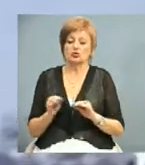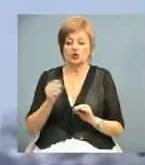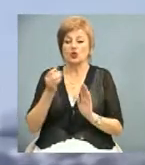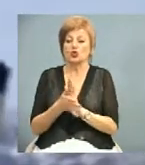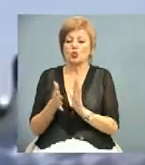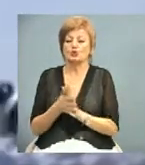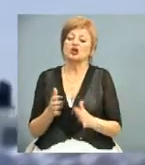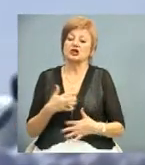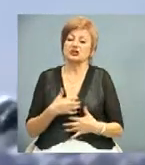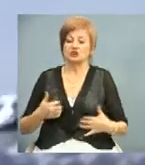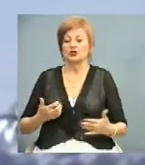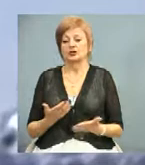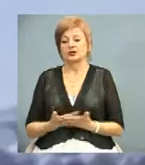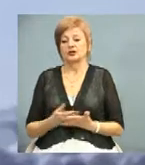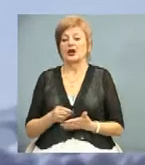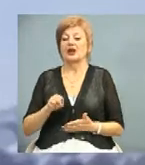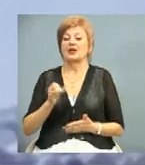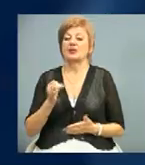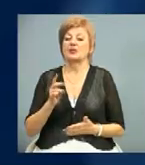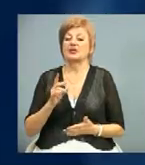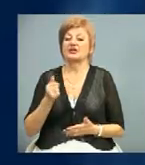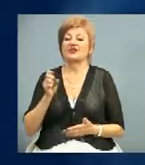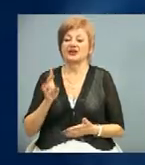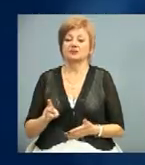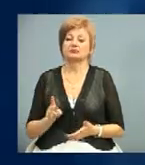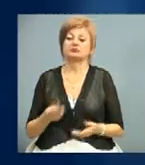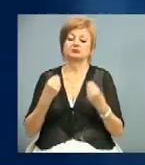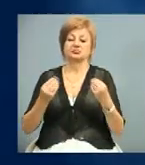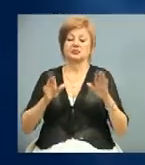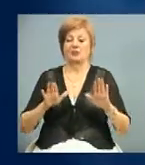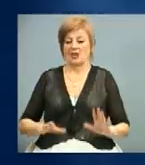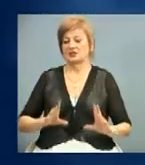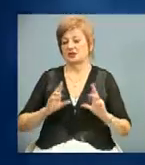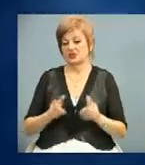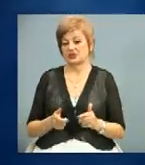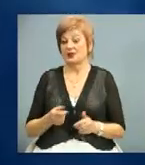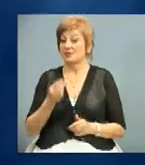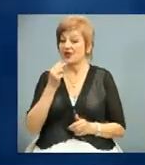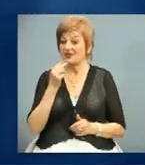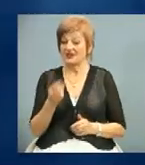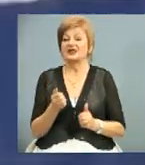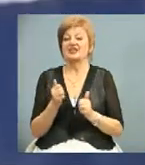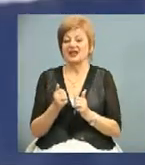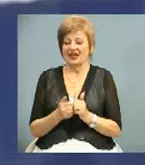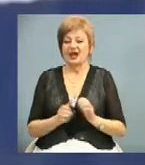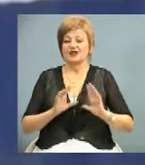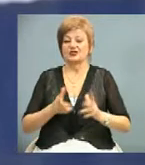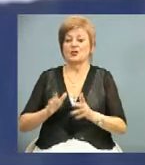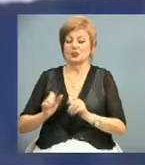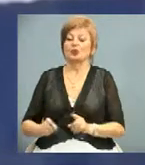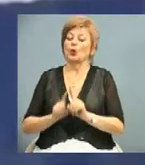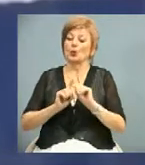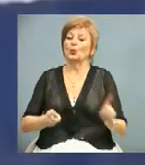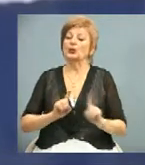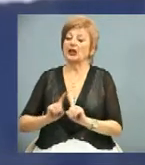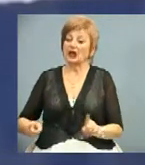вивчають тварин. Приміром, для пінгвінів Антарктида є ідеальним місцем на Землі. Як бачимо, кожен материк планети по-своєму